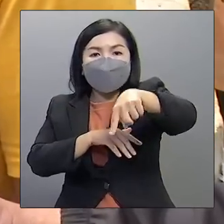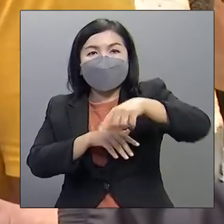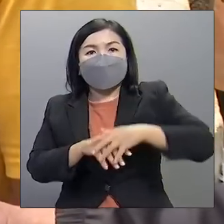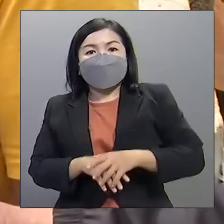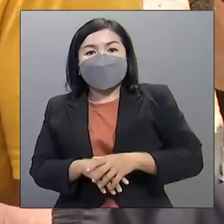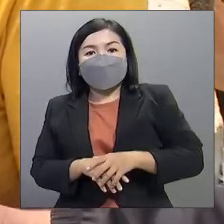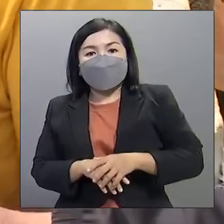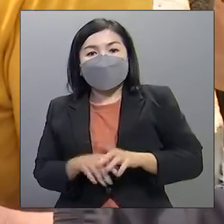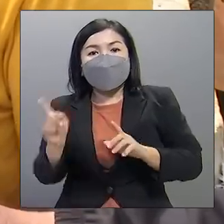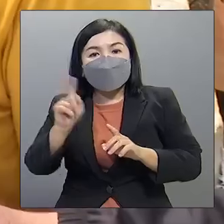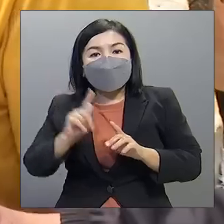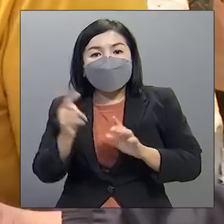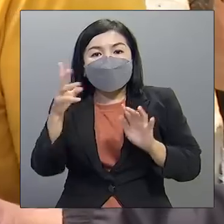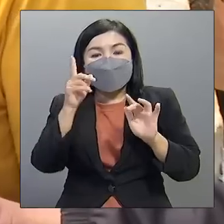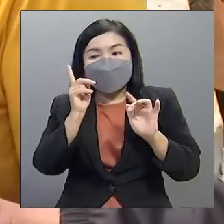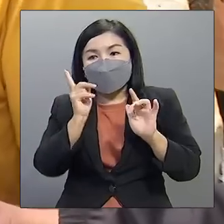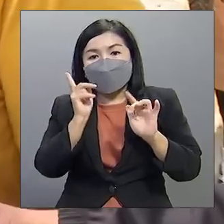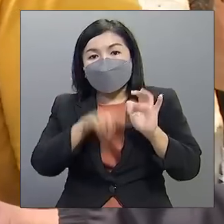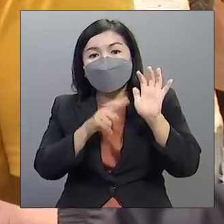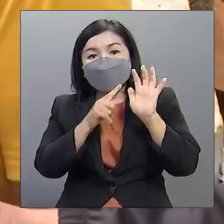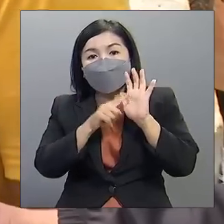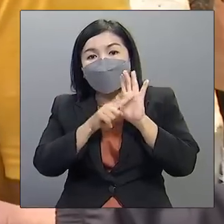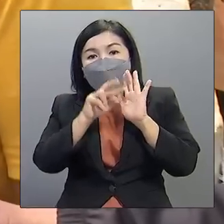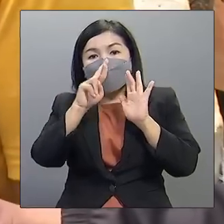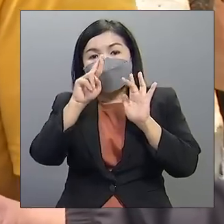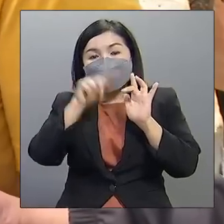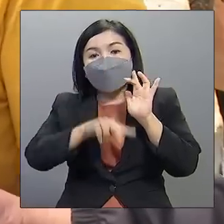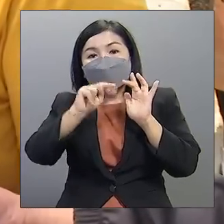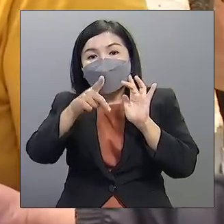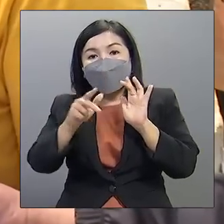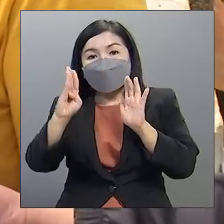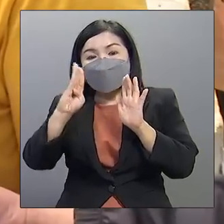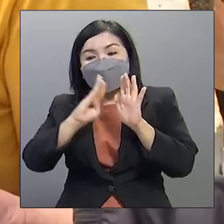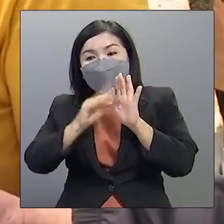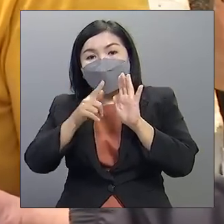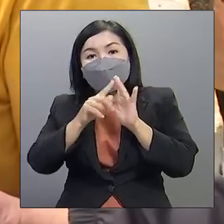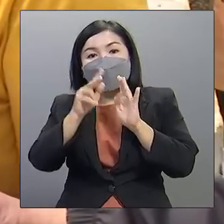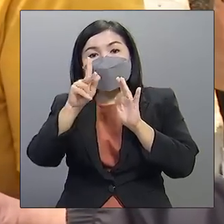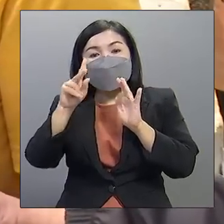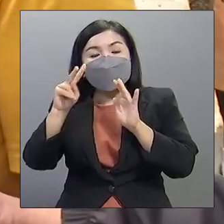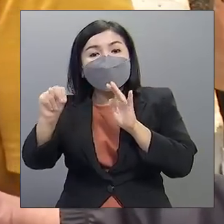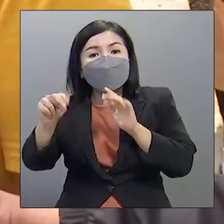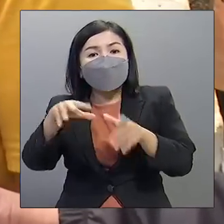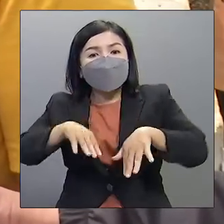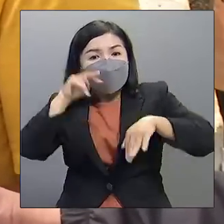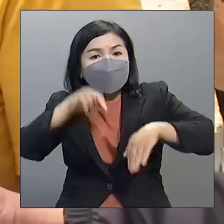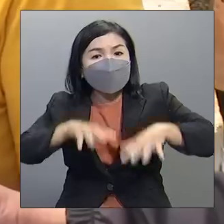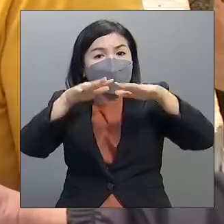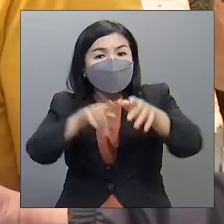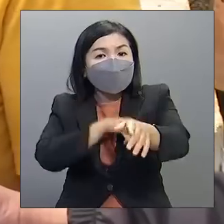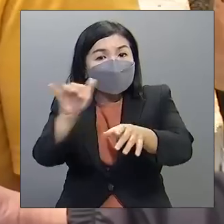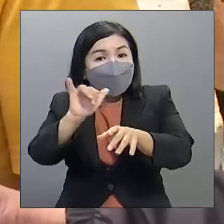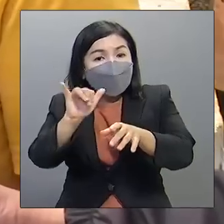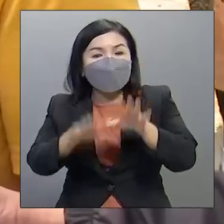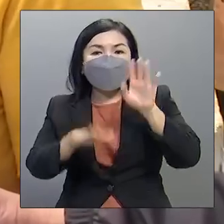พิกัด อยู่ท่าแรงบางเขนกรุงเทพค่ะ ค ลองลำผักชีค่ะ แล้วท่วมมานานขนาดไหนแล้ว ตั้งแต่ต้นเดือนอะค่ะ ท่วม